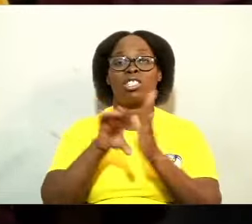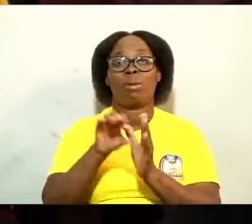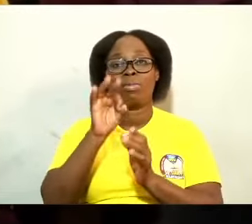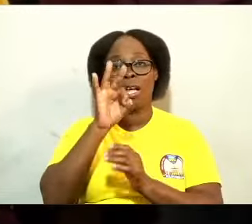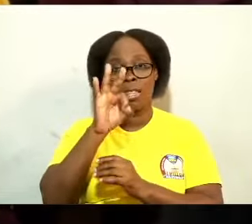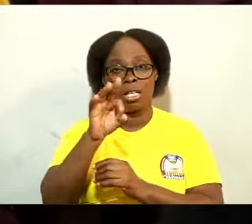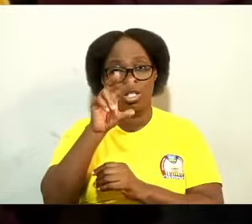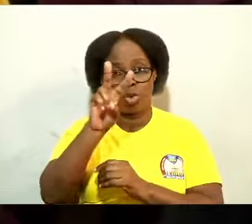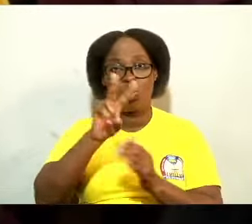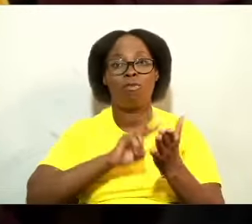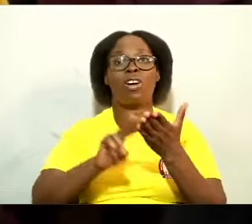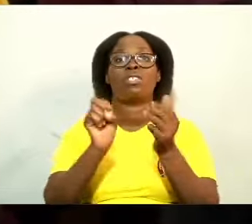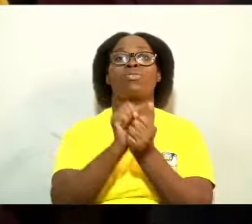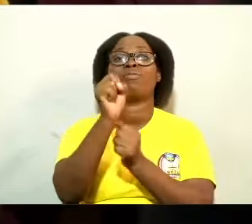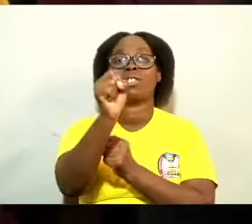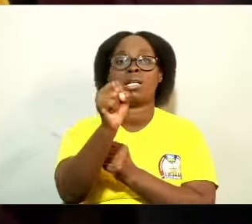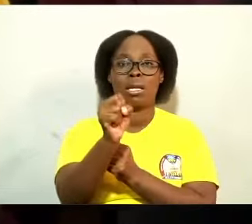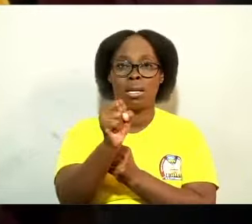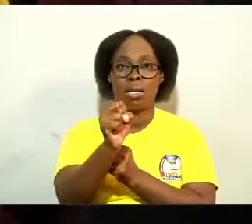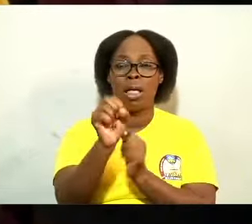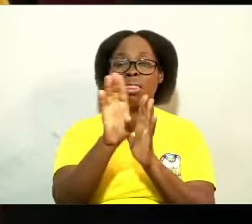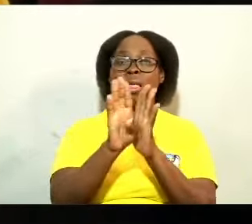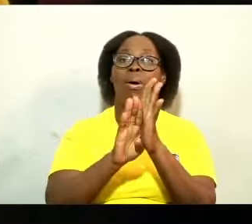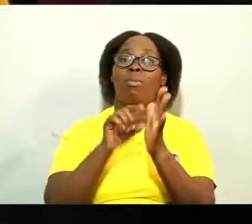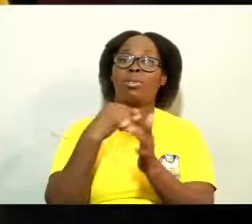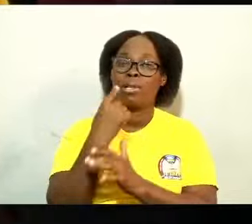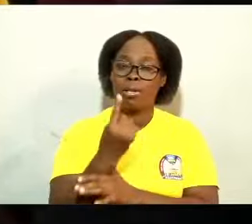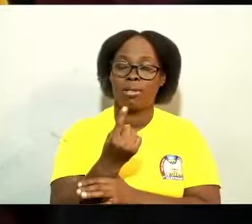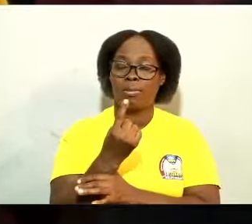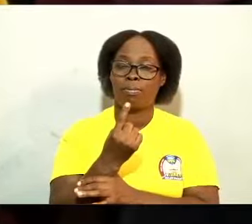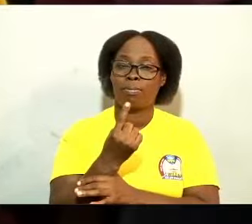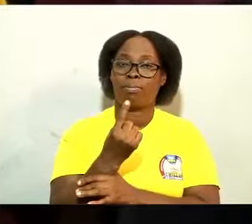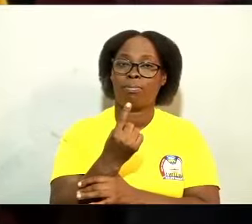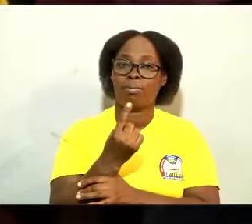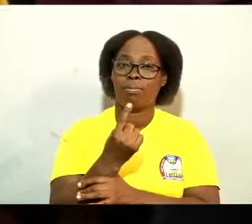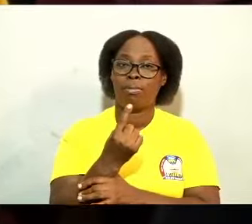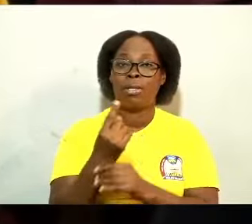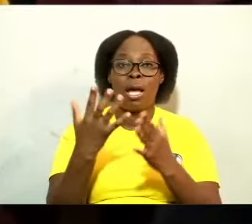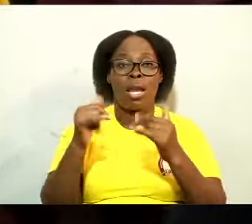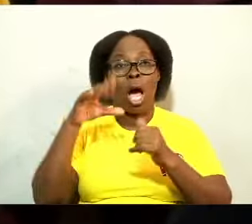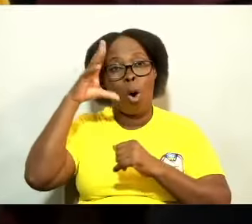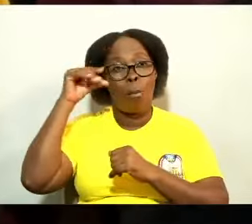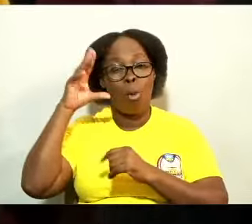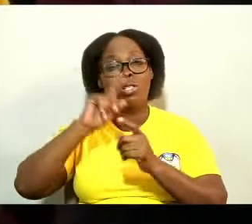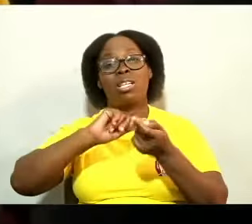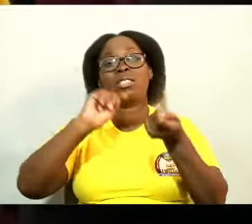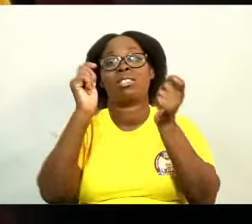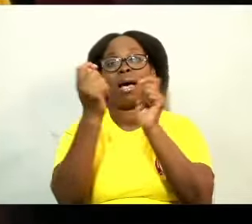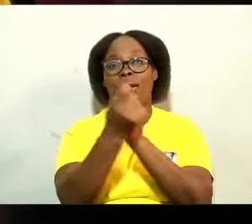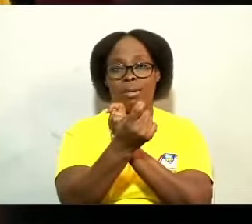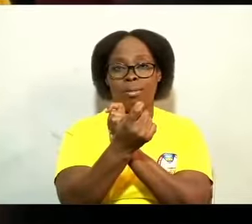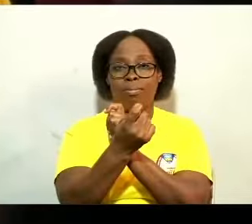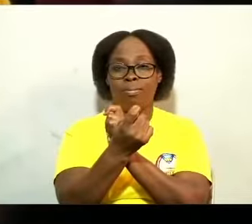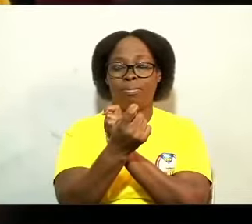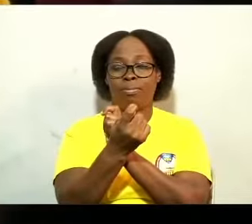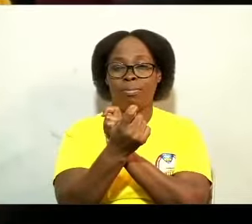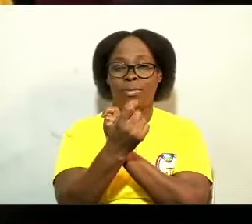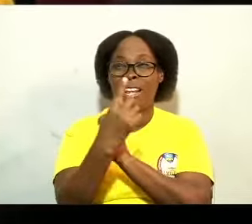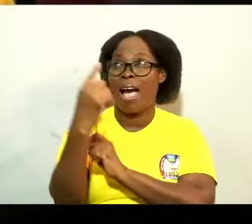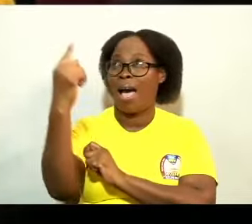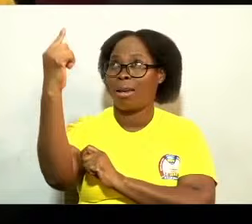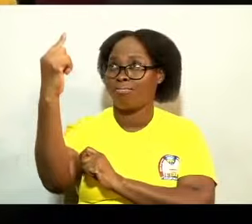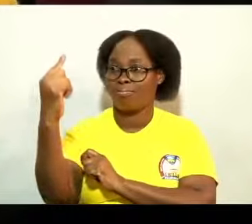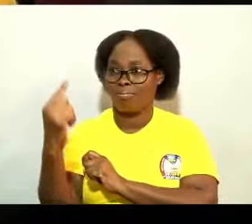fungu la 15 anasema, basi Musa akageuka